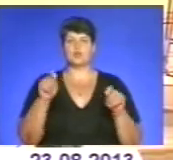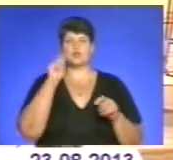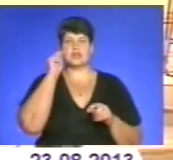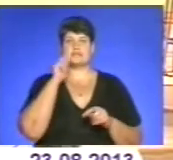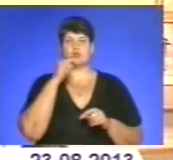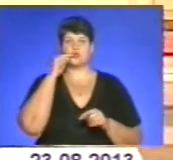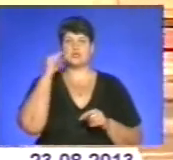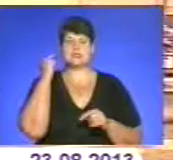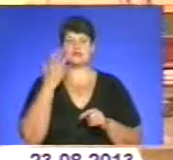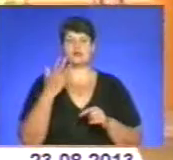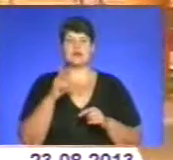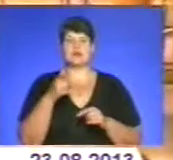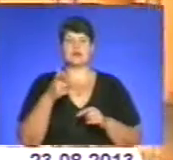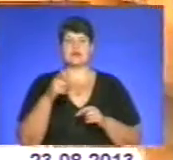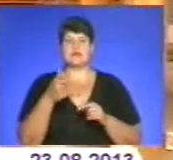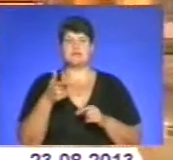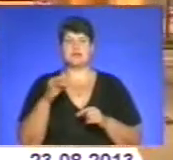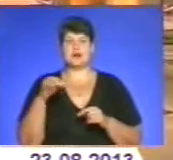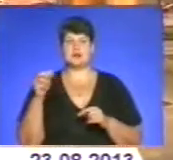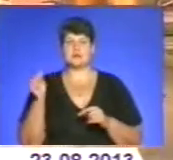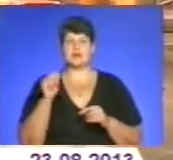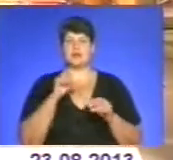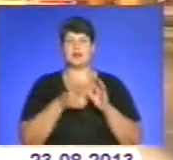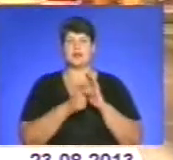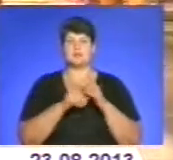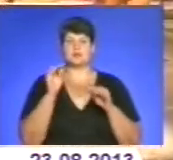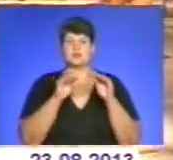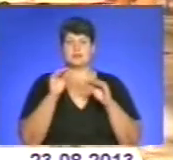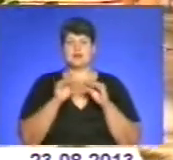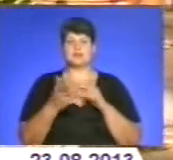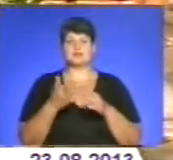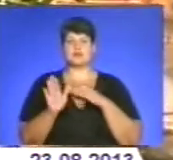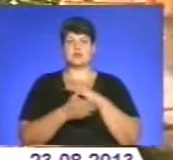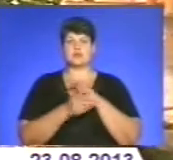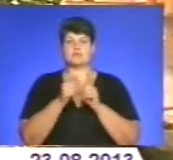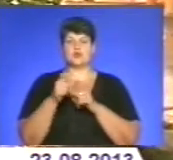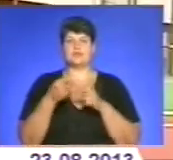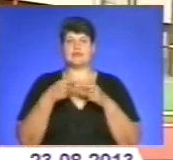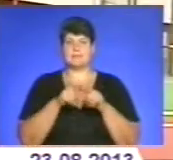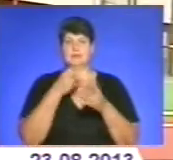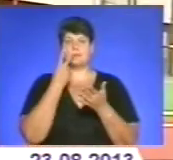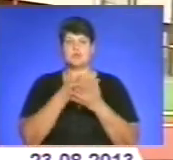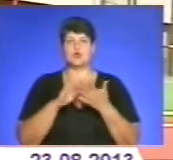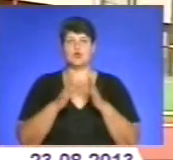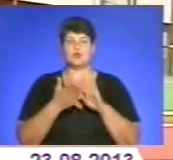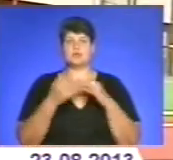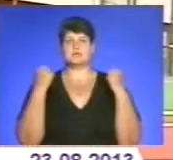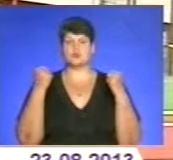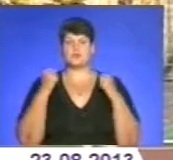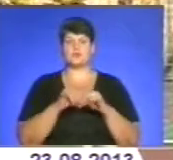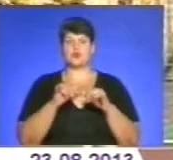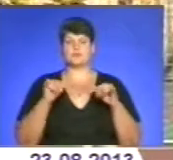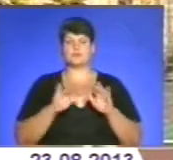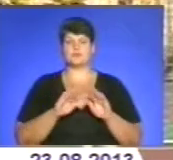українсько-російську гуманітарну гімназію. Класи обладнали за останнім словом техніки, а також передбачили умови для спортивного розвитку